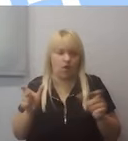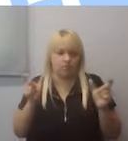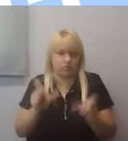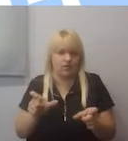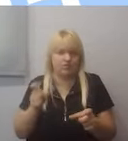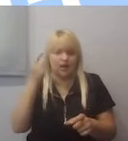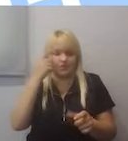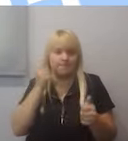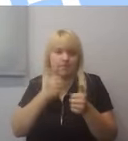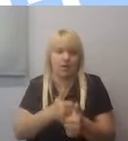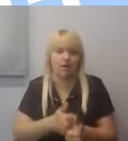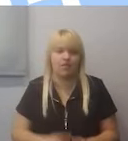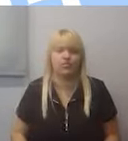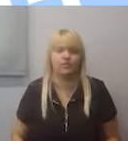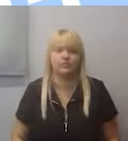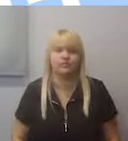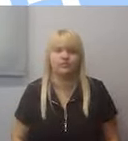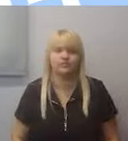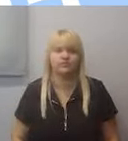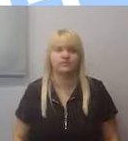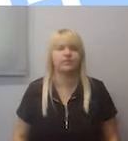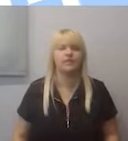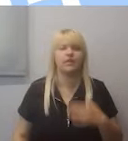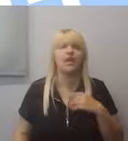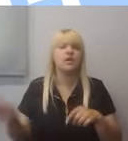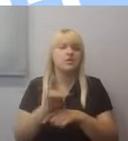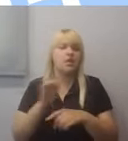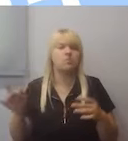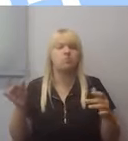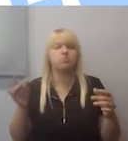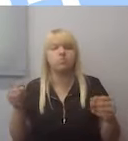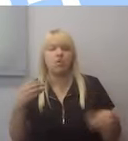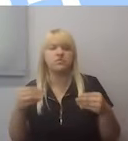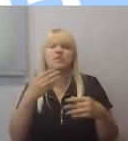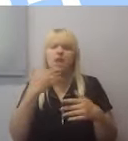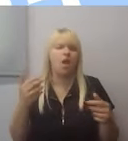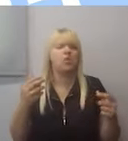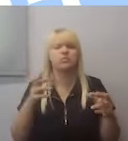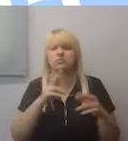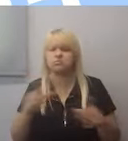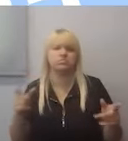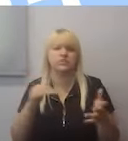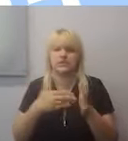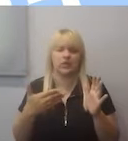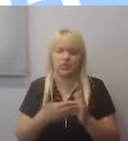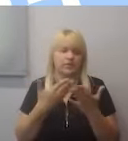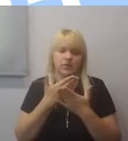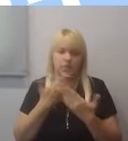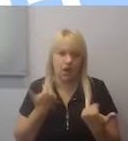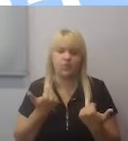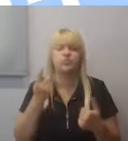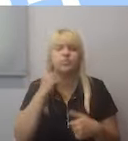saprātu improvizācija jā nav identisku situāciju un un